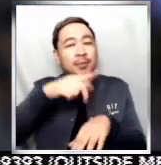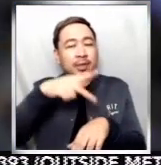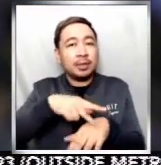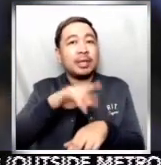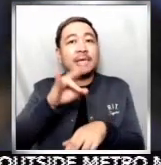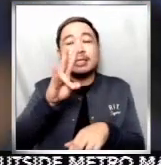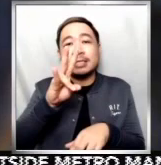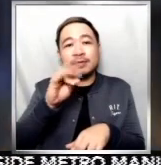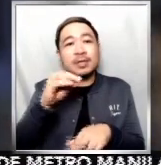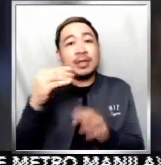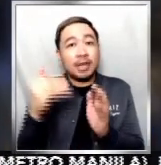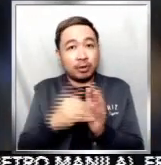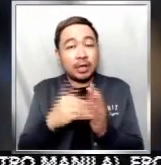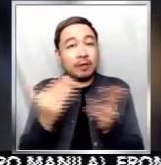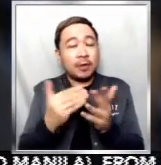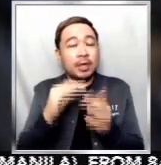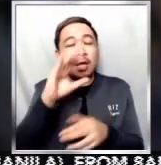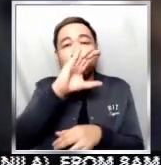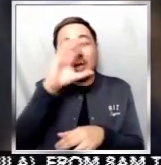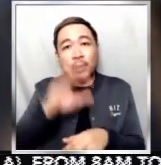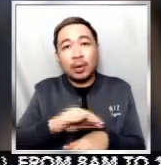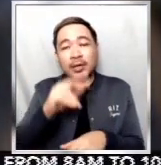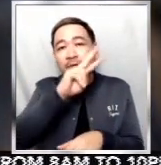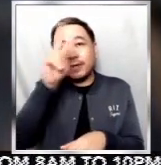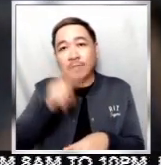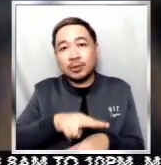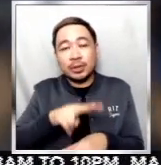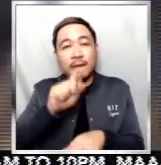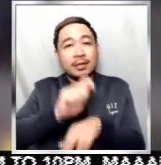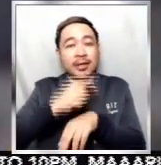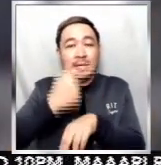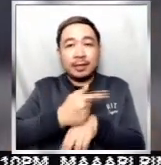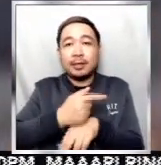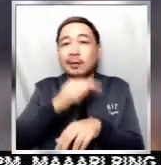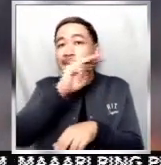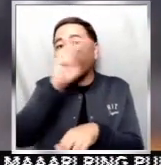Navotas, Valenzuela, Taguig, Manila, Makati at Muntinlupa.